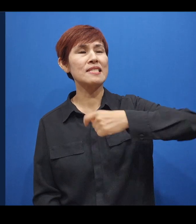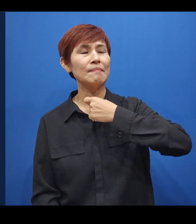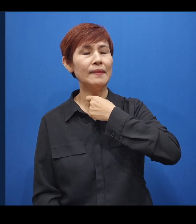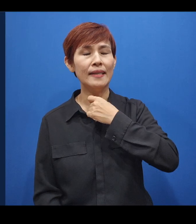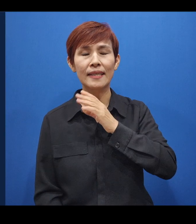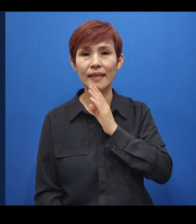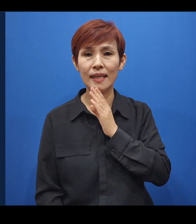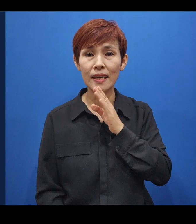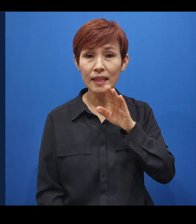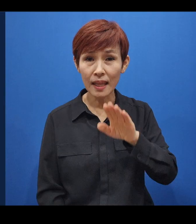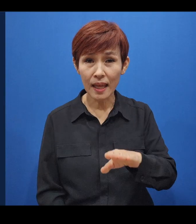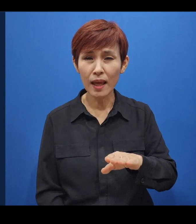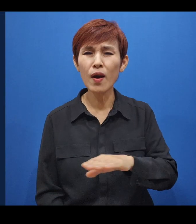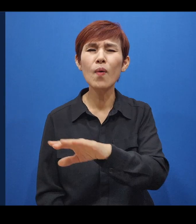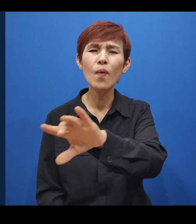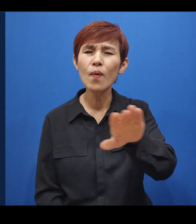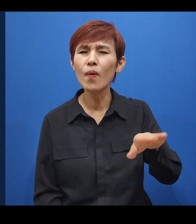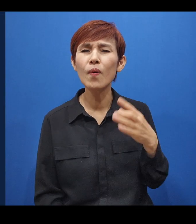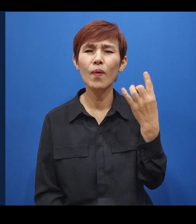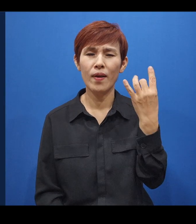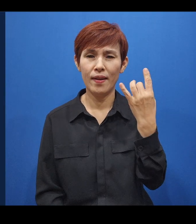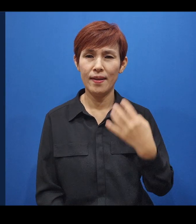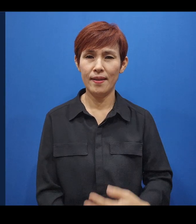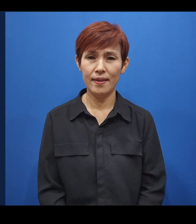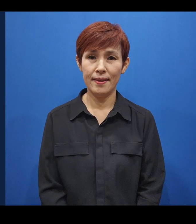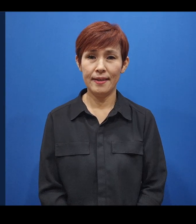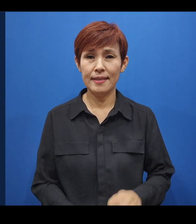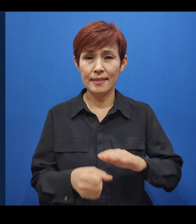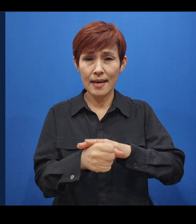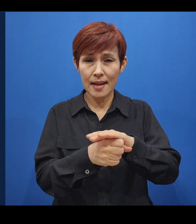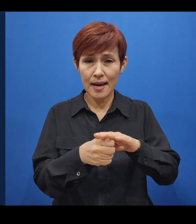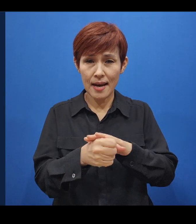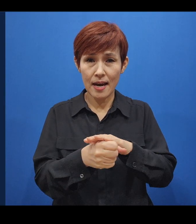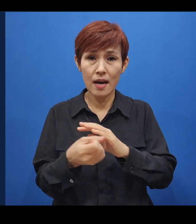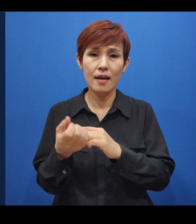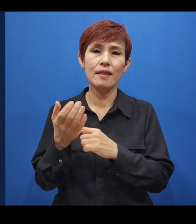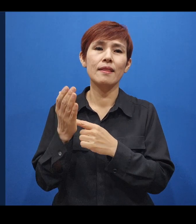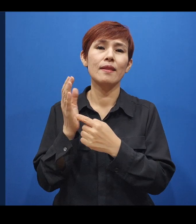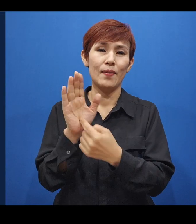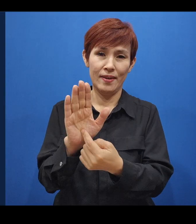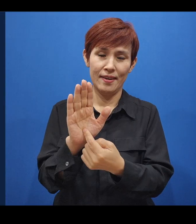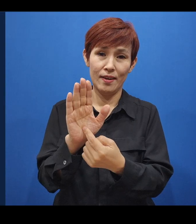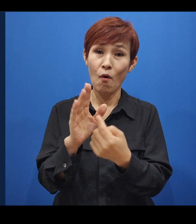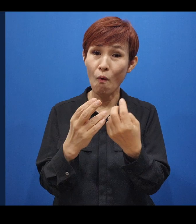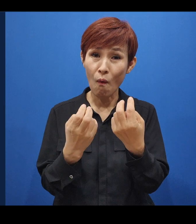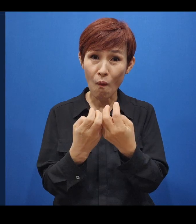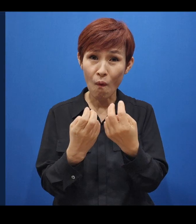싶은데 그게 우리인데 사랑이 나타나 버렸어요.